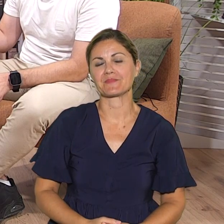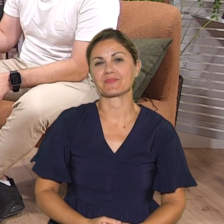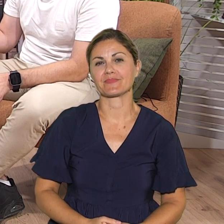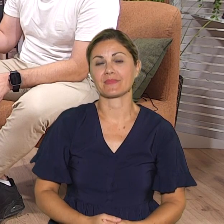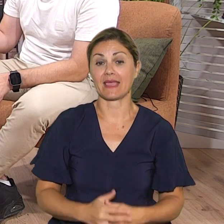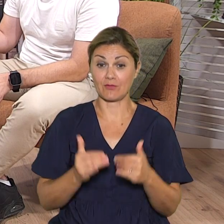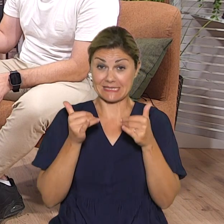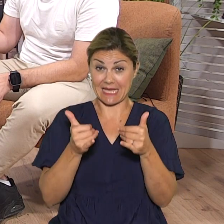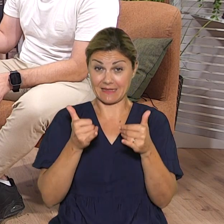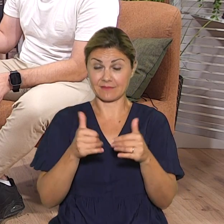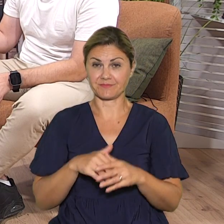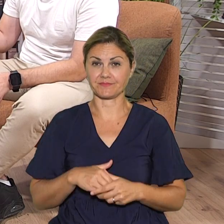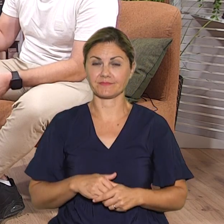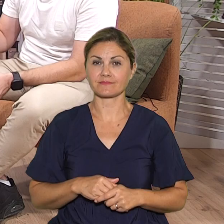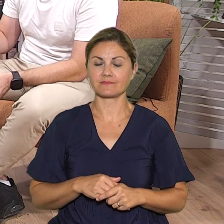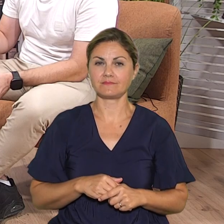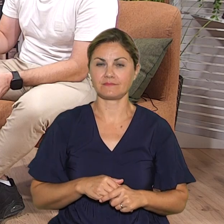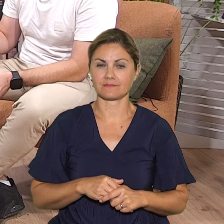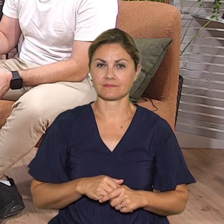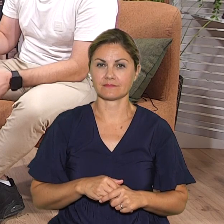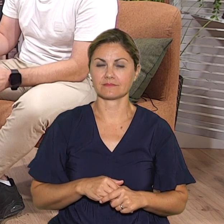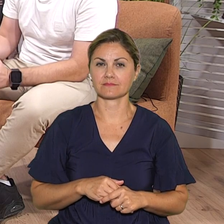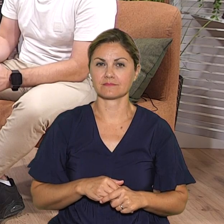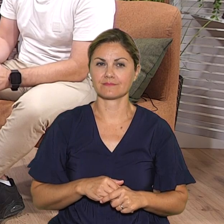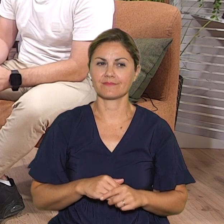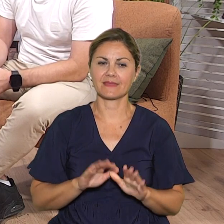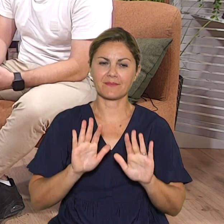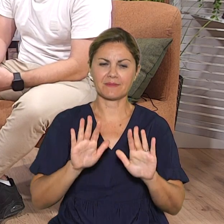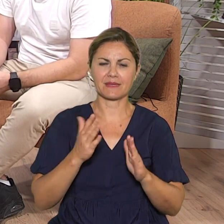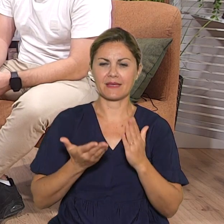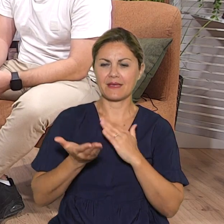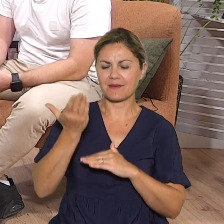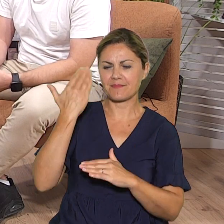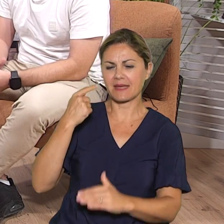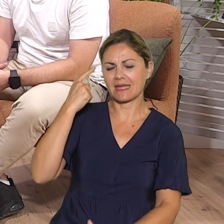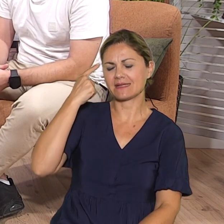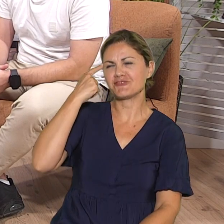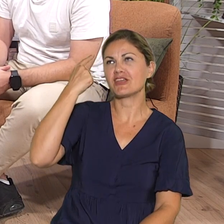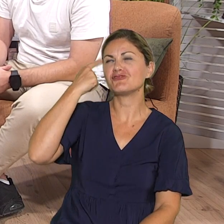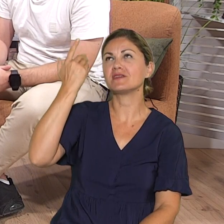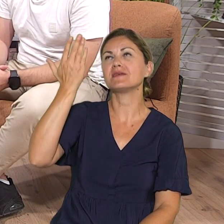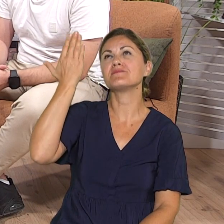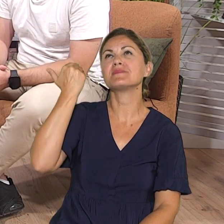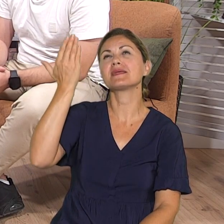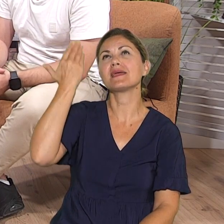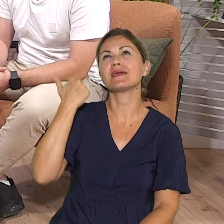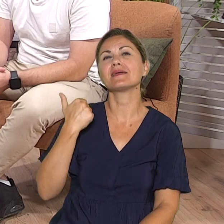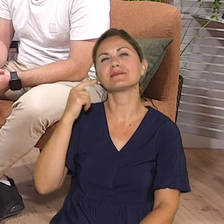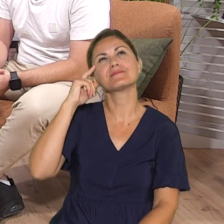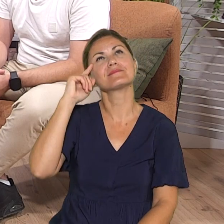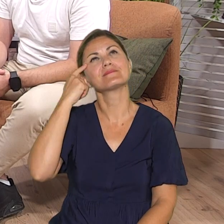Također, a sada kada govorimo o nekakvoj nostalgiji, prema čemu imate najveću